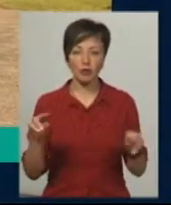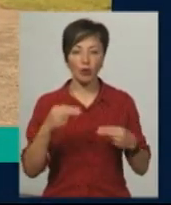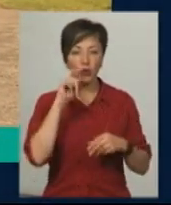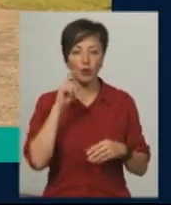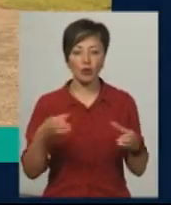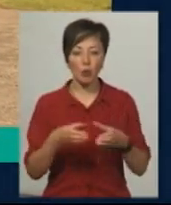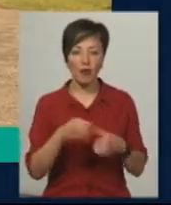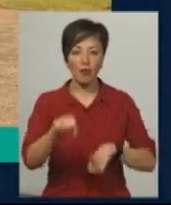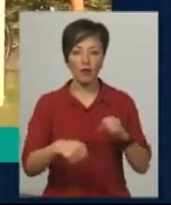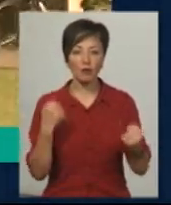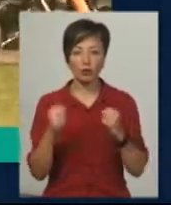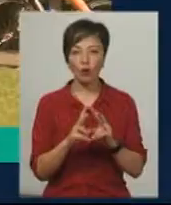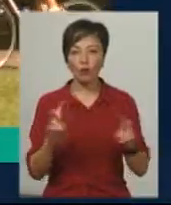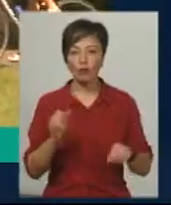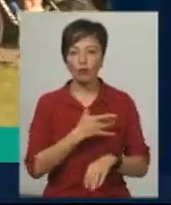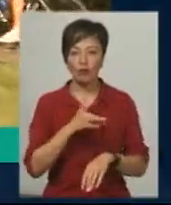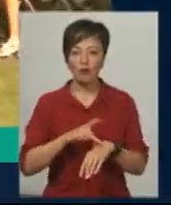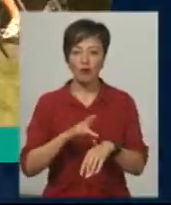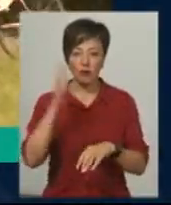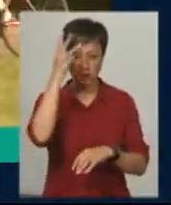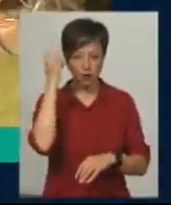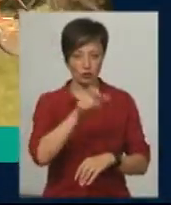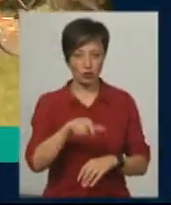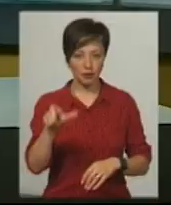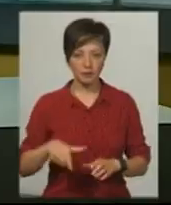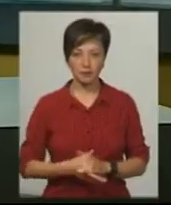командного велоспорту, за кого можуть вболівати хмельничани.